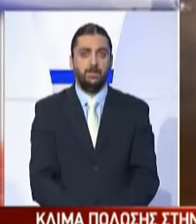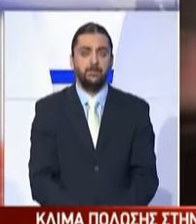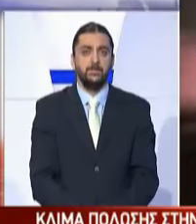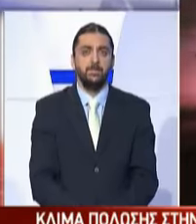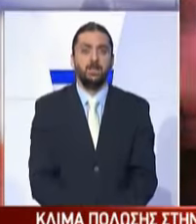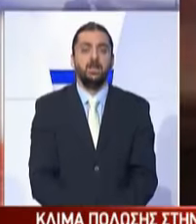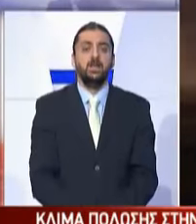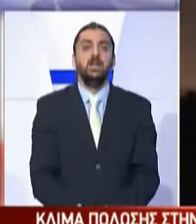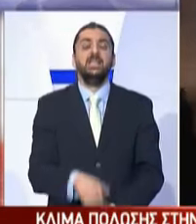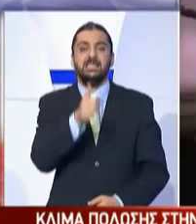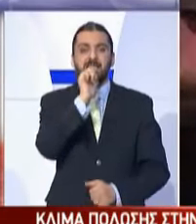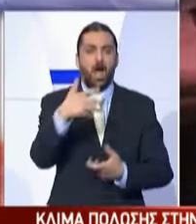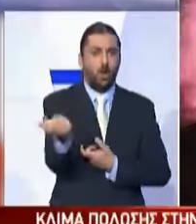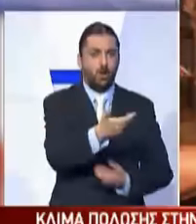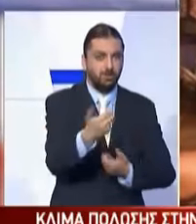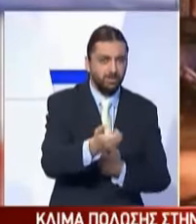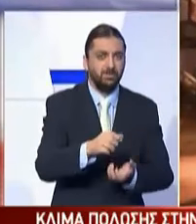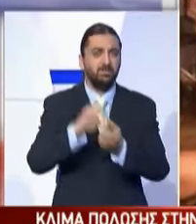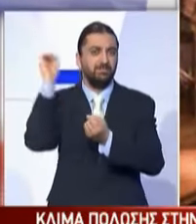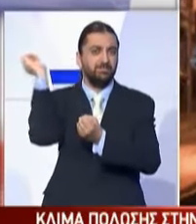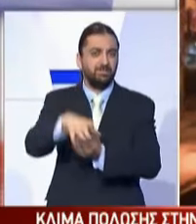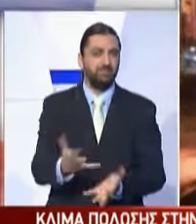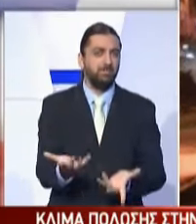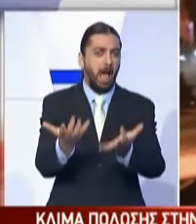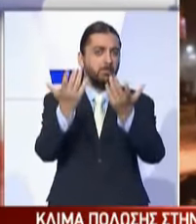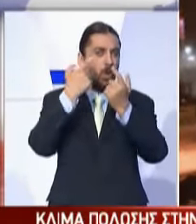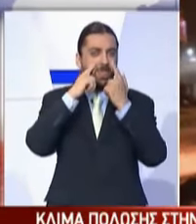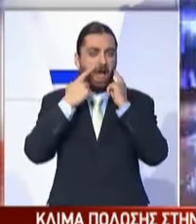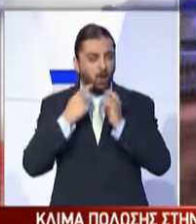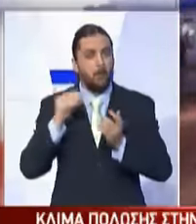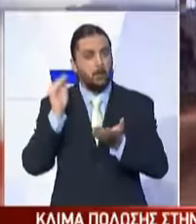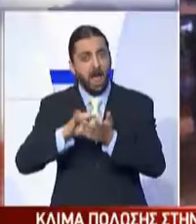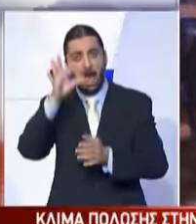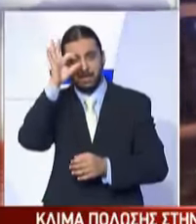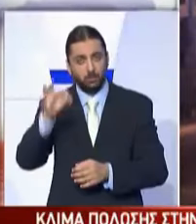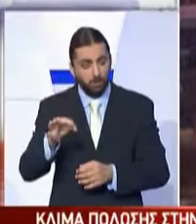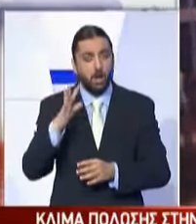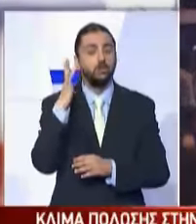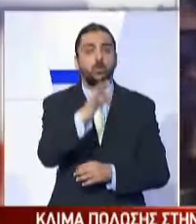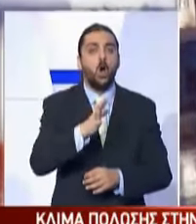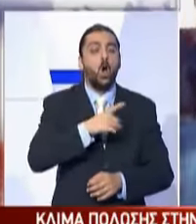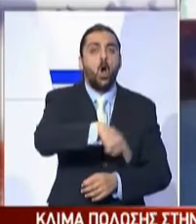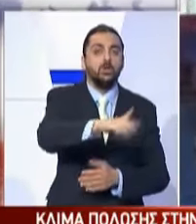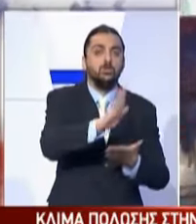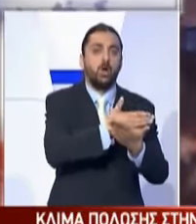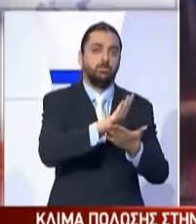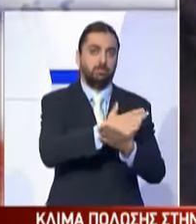Με δακρυγόνα και αντλίες νερού προσπάθησαν οι αστυνομικές δυνάμεις να διαλύσουν τις νέες μεγάλες αντικυβερνητικές διαδηλώσεις στην